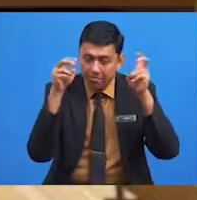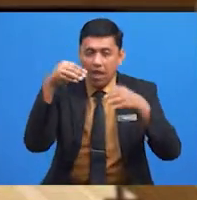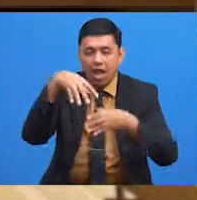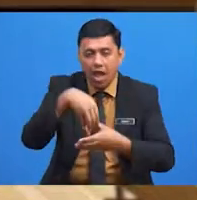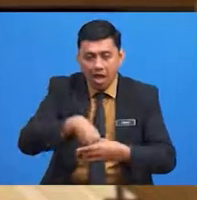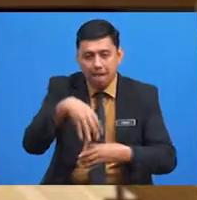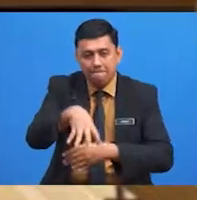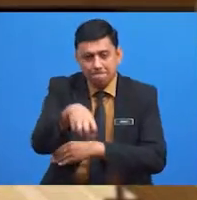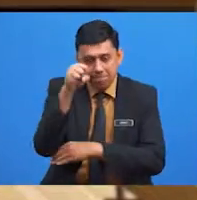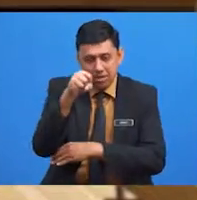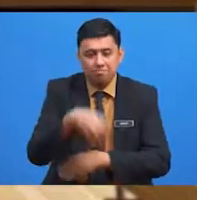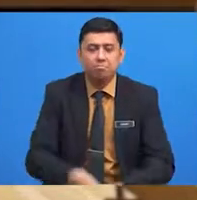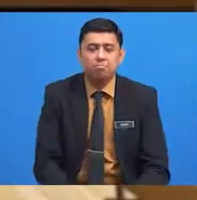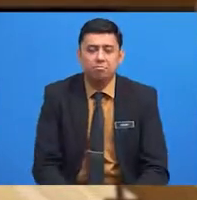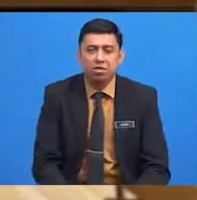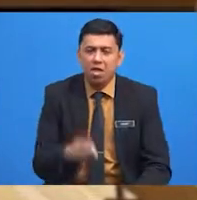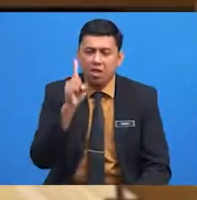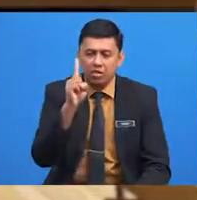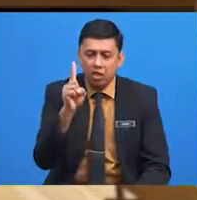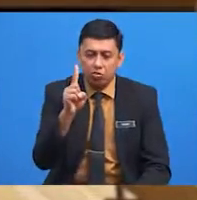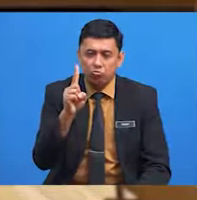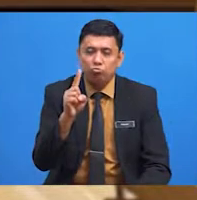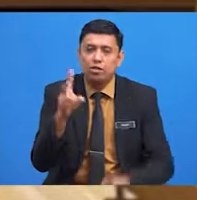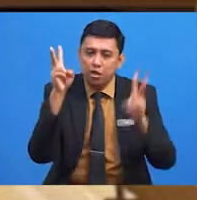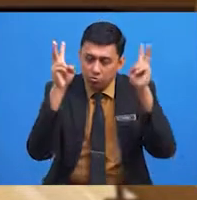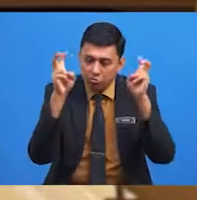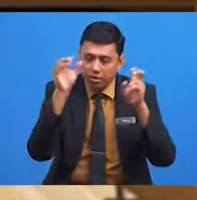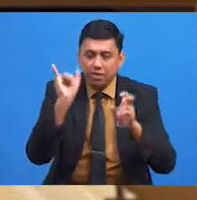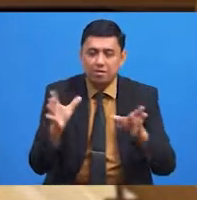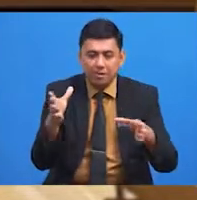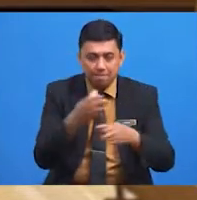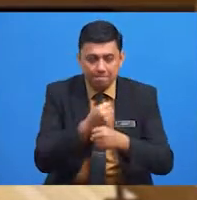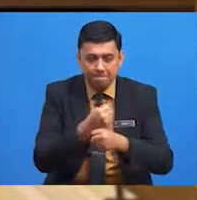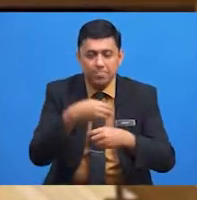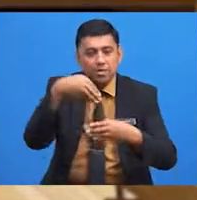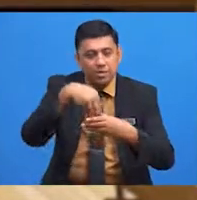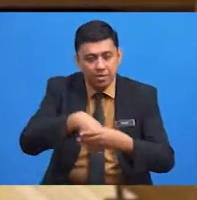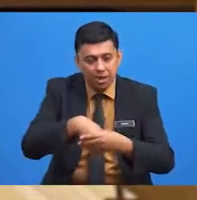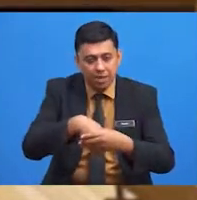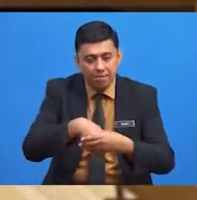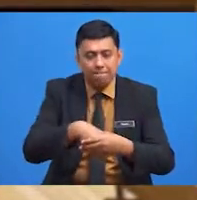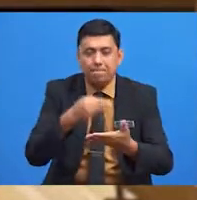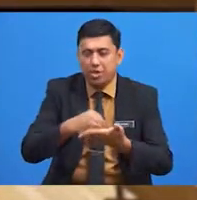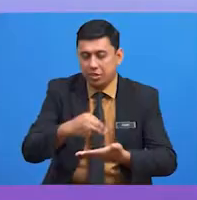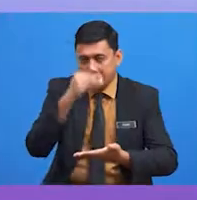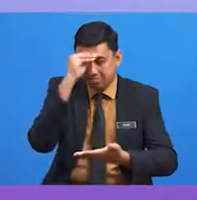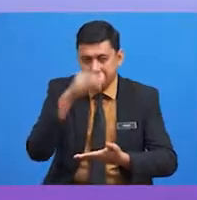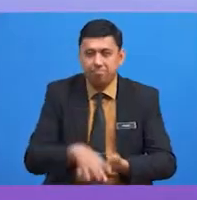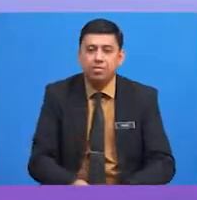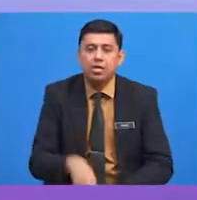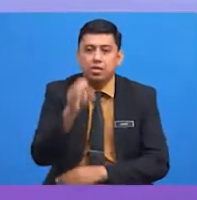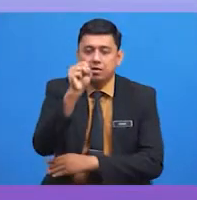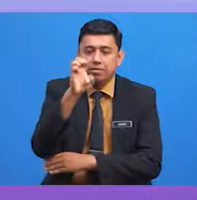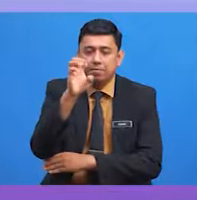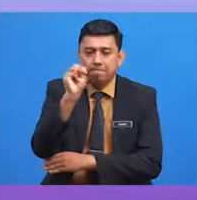diambil dari salah satu topik yang terdapat dalam sukatan pelajaran